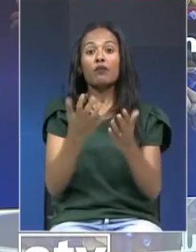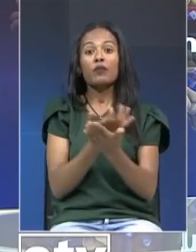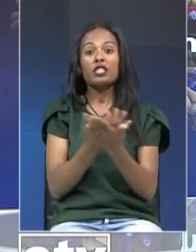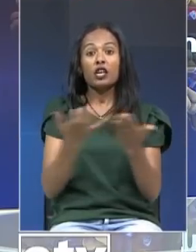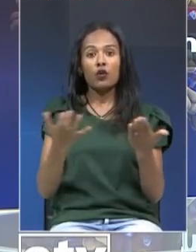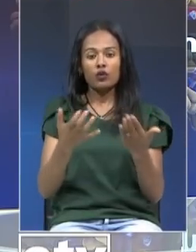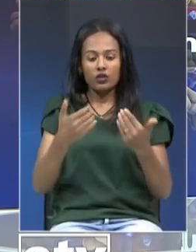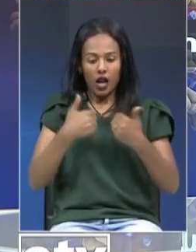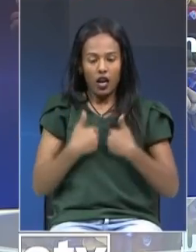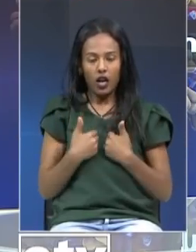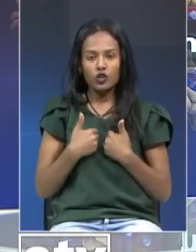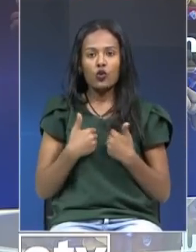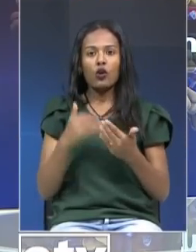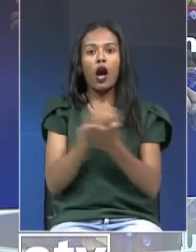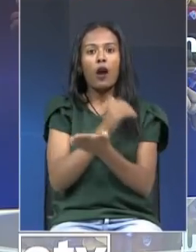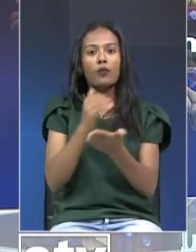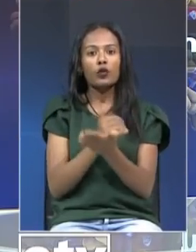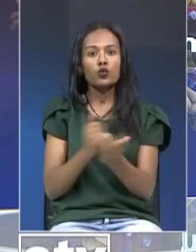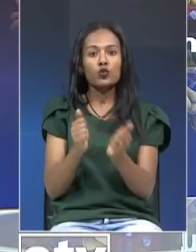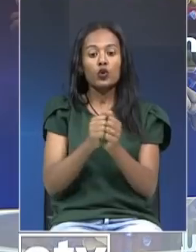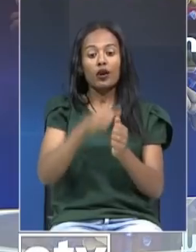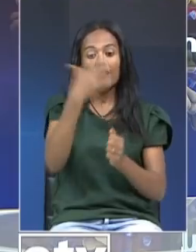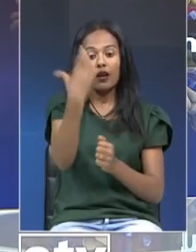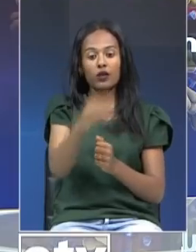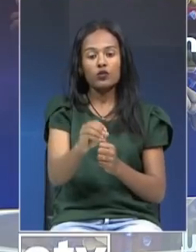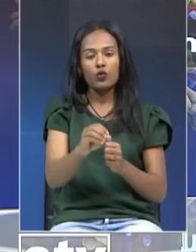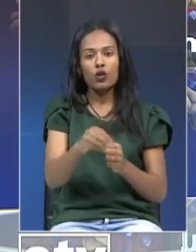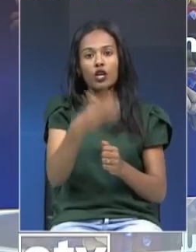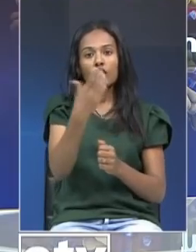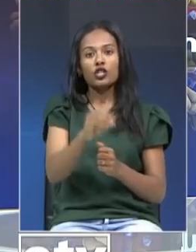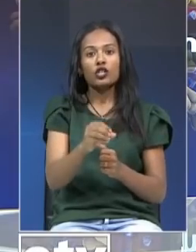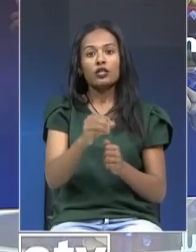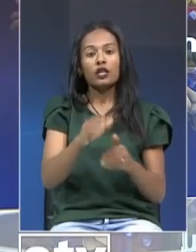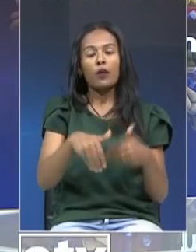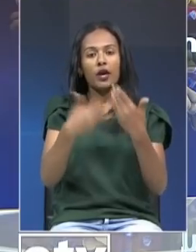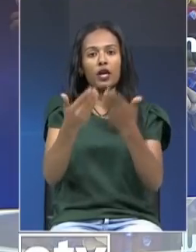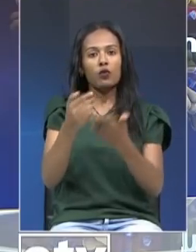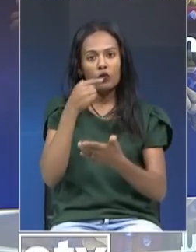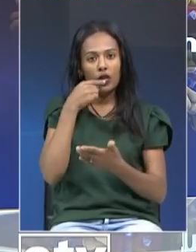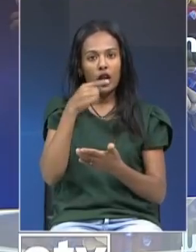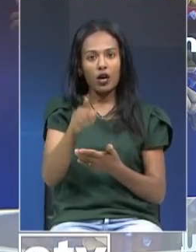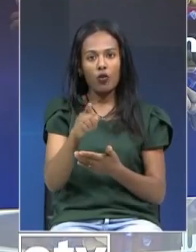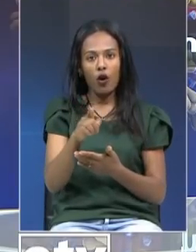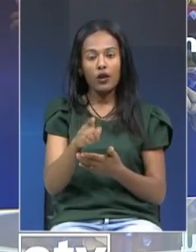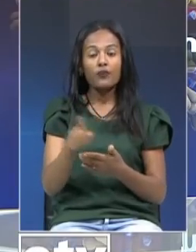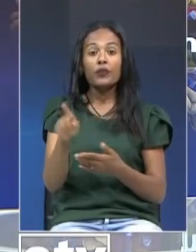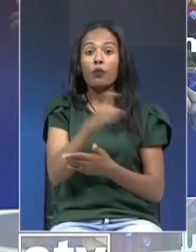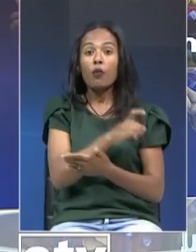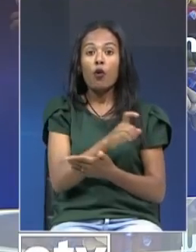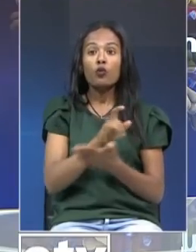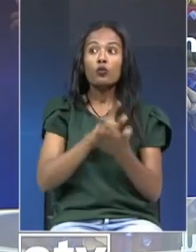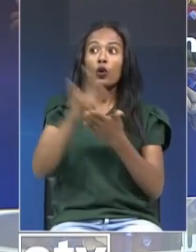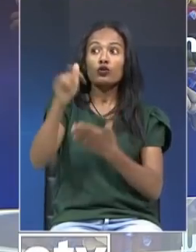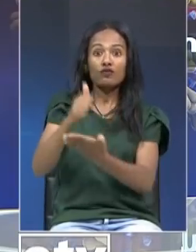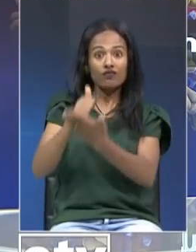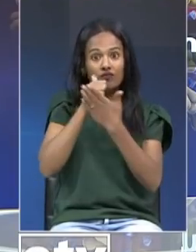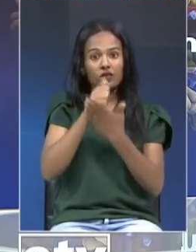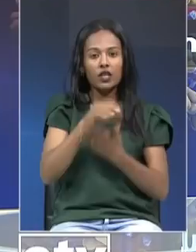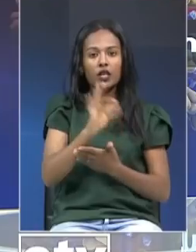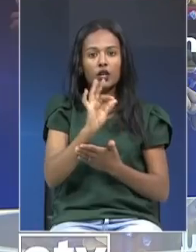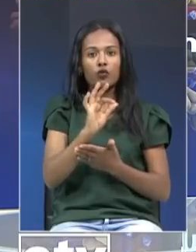ስለሚያስፈልጋቸው ከአምራቾቹ ኩባንያዎች ተገዝቶ እንዲቀርብ ግዢ ስለመቅረቡም እንዲሁ ተናግረዋል። በመሆኑም ከውጭ ለጋሽ ድርጅቶች